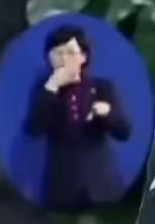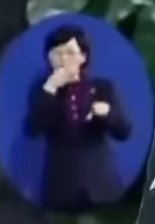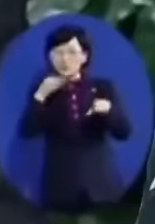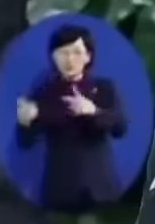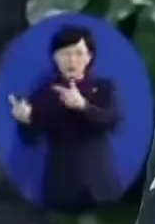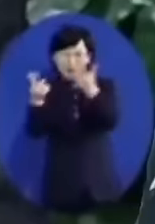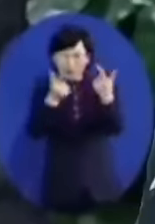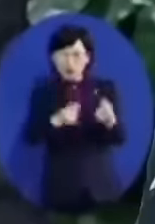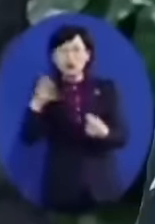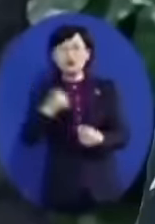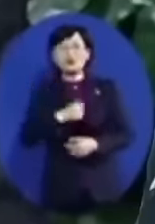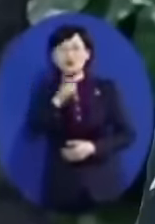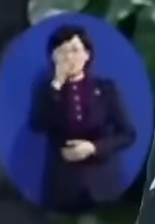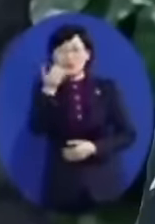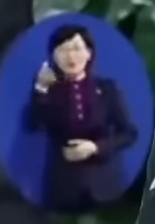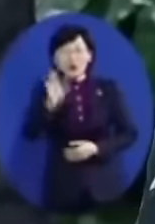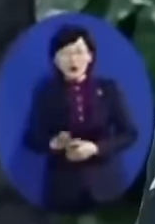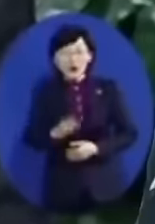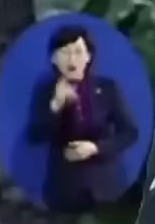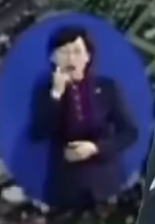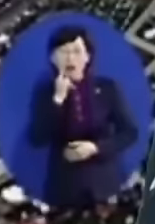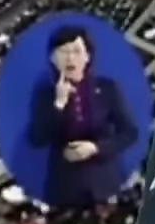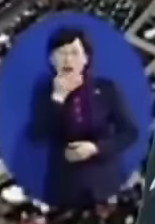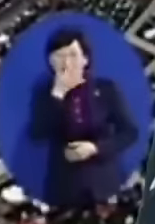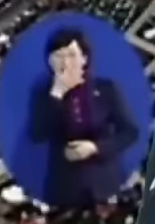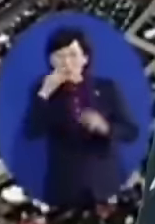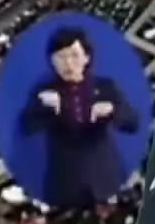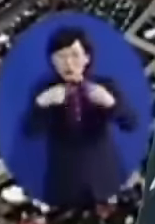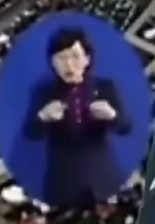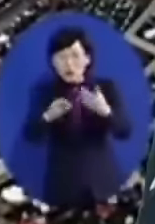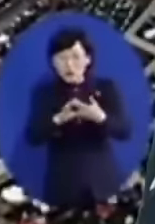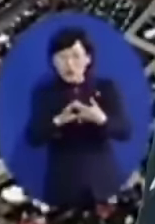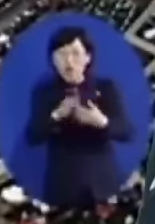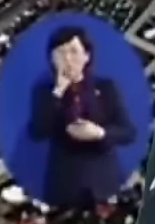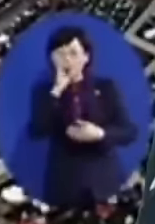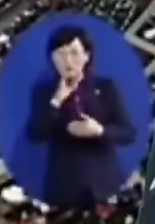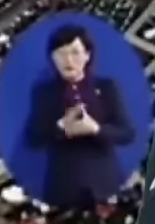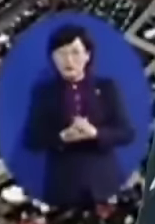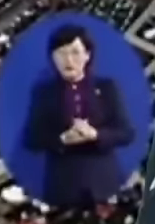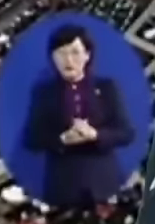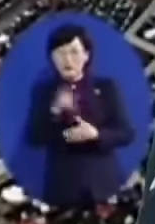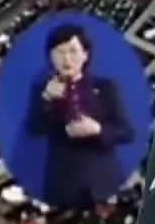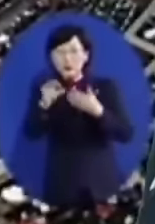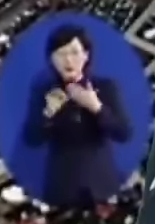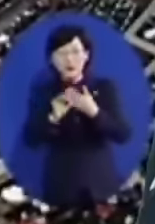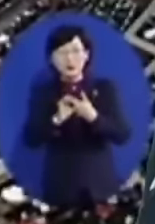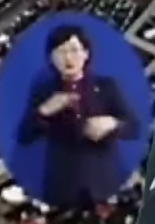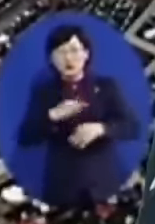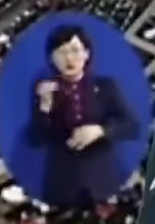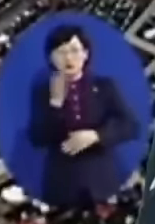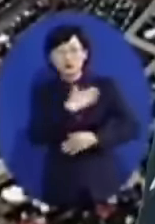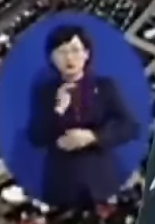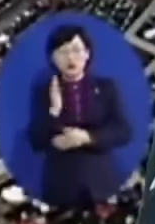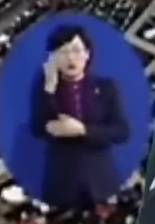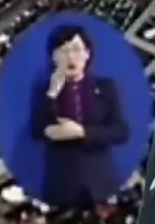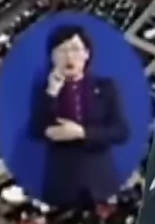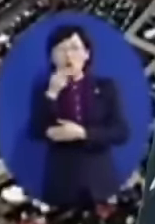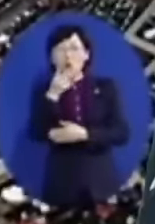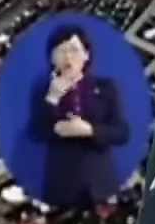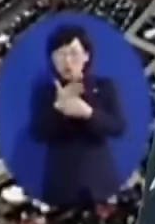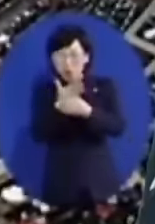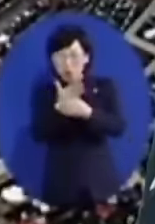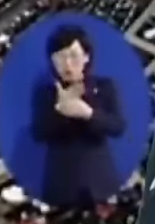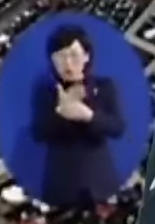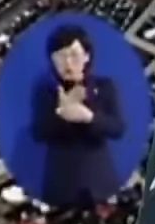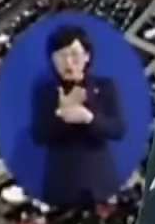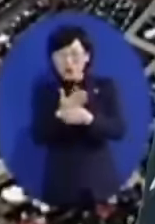있죠. 그러나 탐심이 들어오면 탐욕이 되는 것입니다. 그러면 나쁘게 됩니다. 마음을 비우고 욕심을